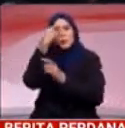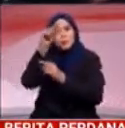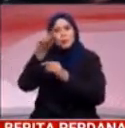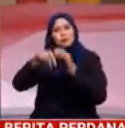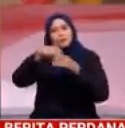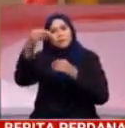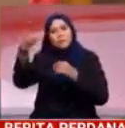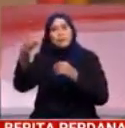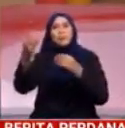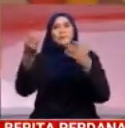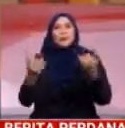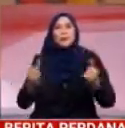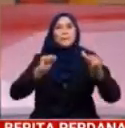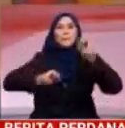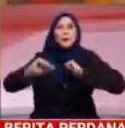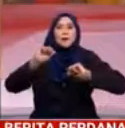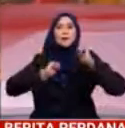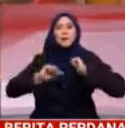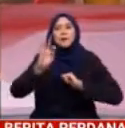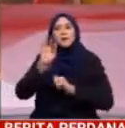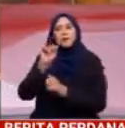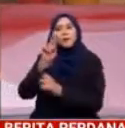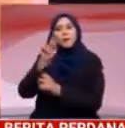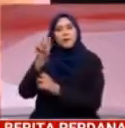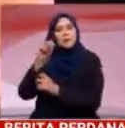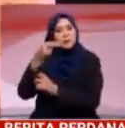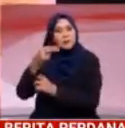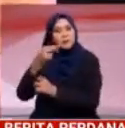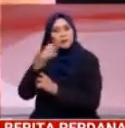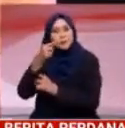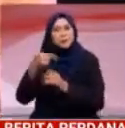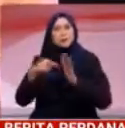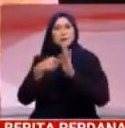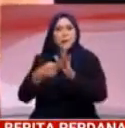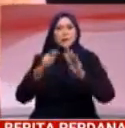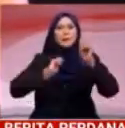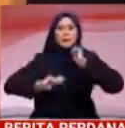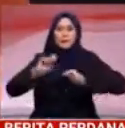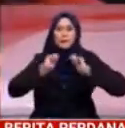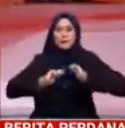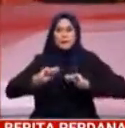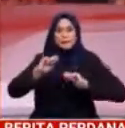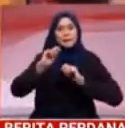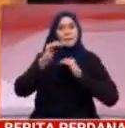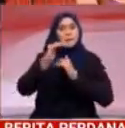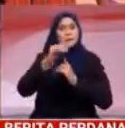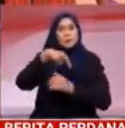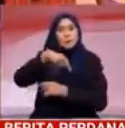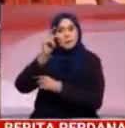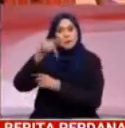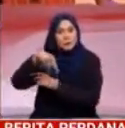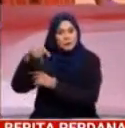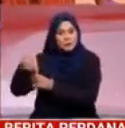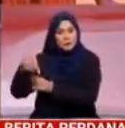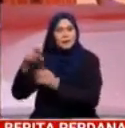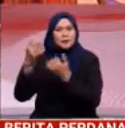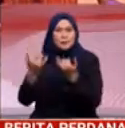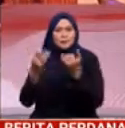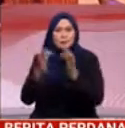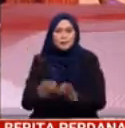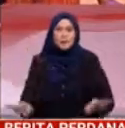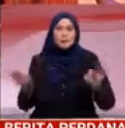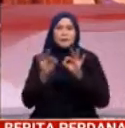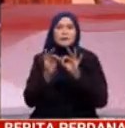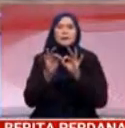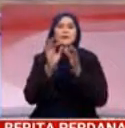mereka. Sementara itu, pelakon veteran Fauziah Nawi berkata, persembahan teater dalam tempoh PKPP perlu mengutamakan keselamatan